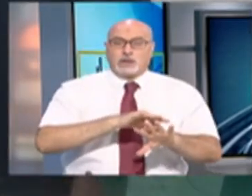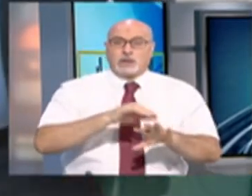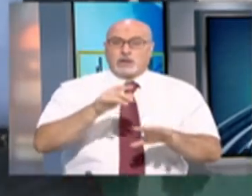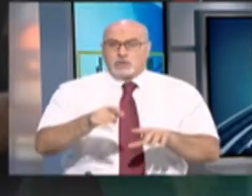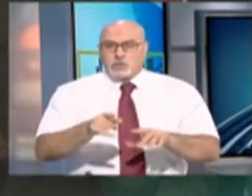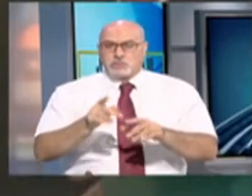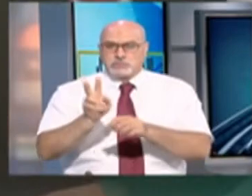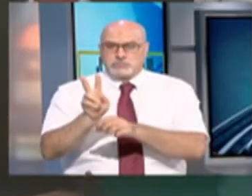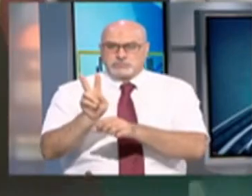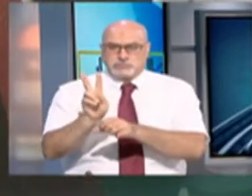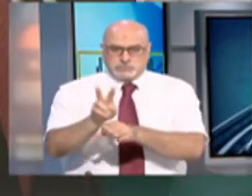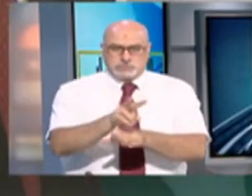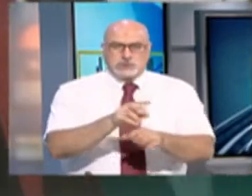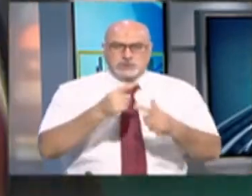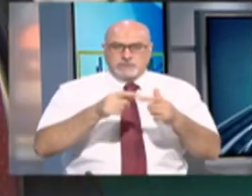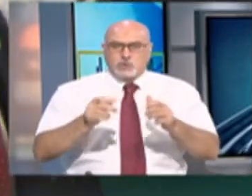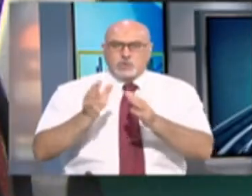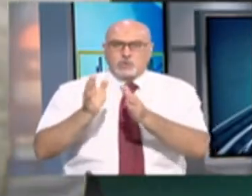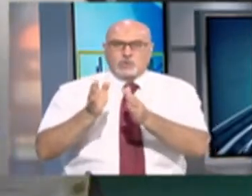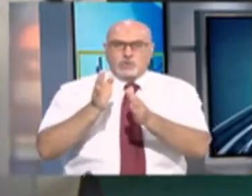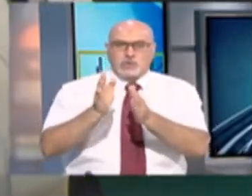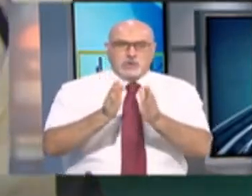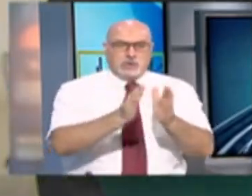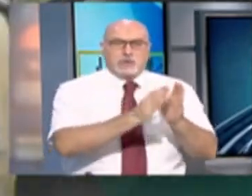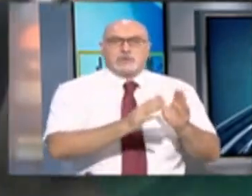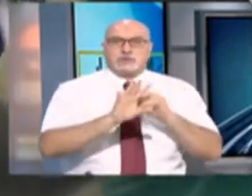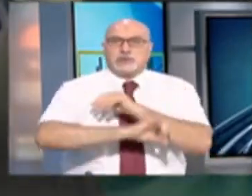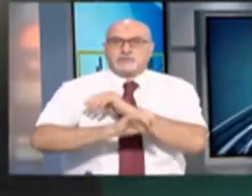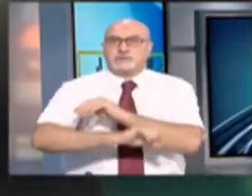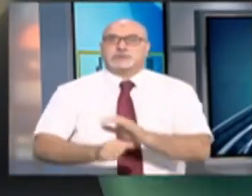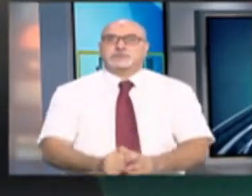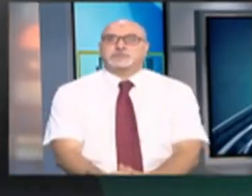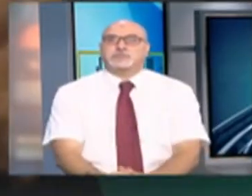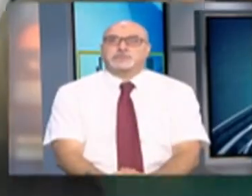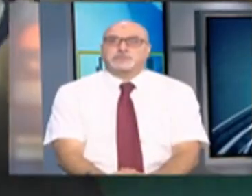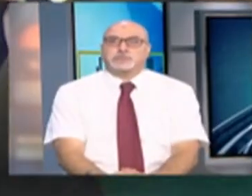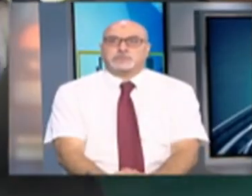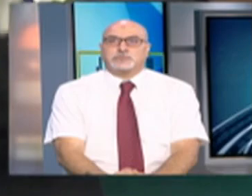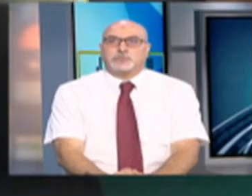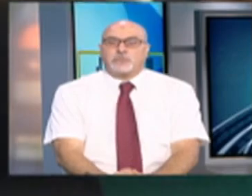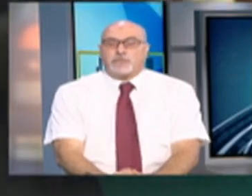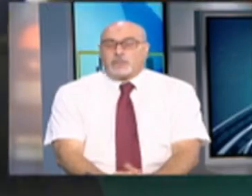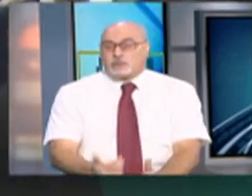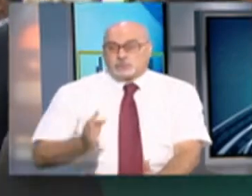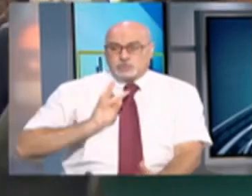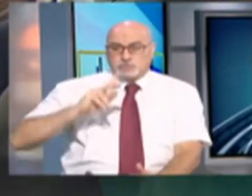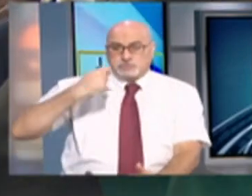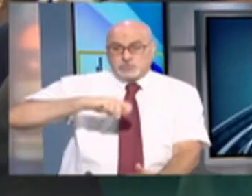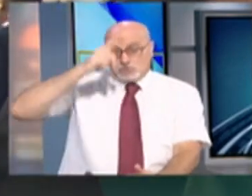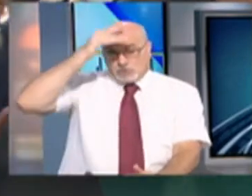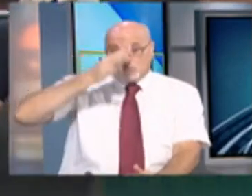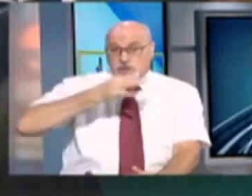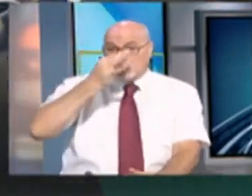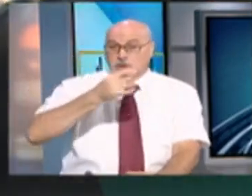على مختلف المصالح التي يتوفر عليها هذا الصرح الصحي، حيث أكد على أهمية توفير